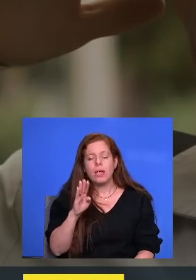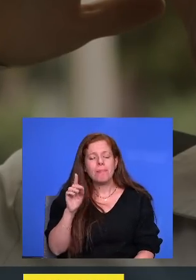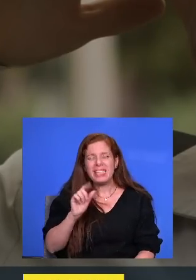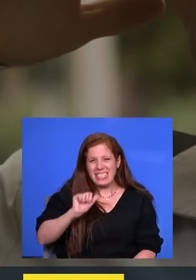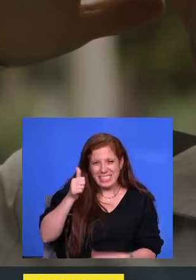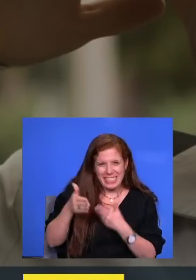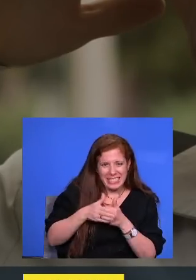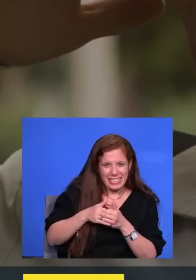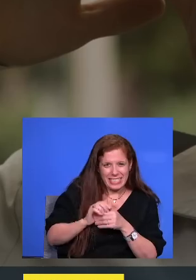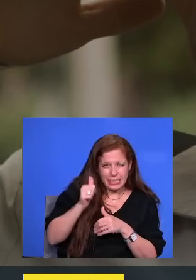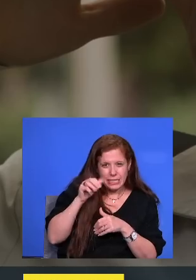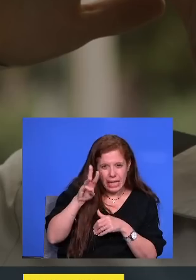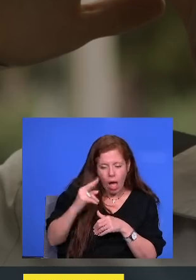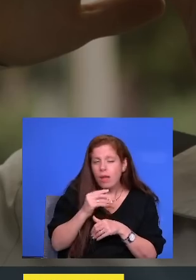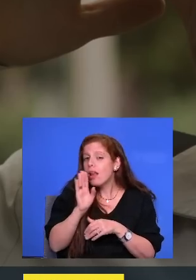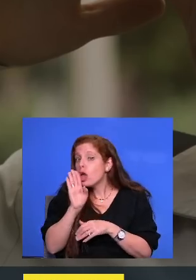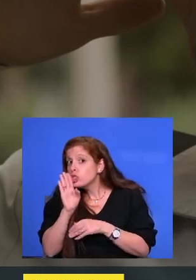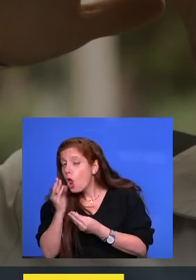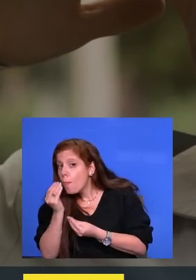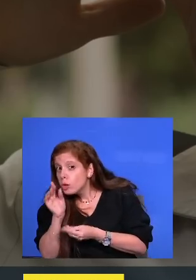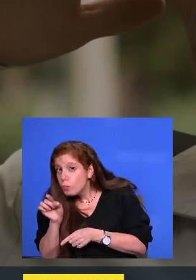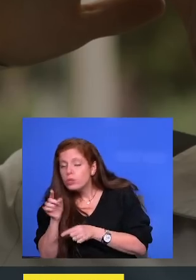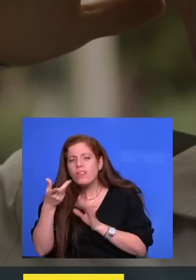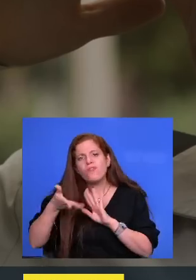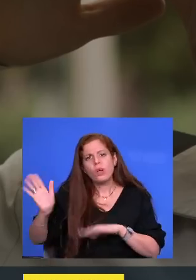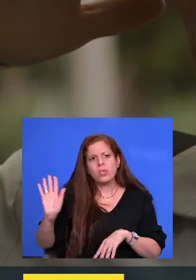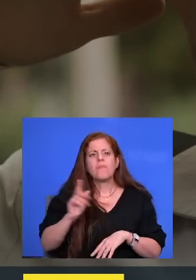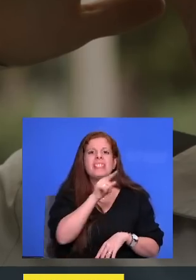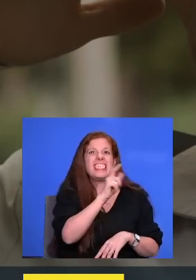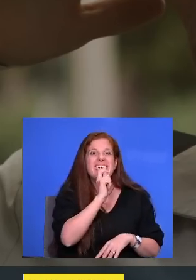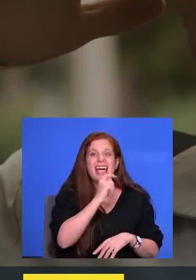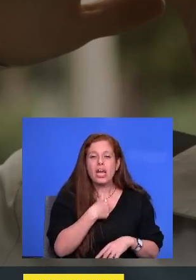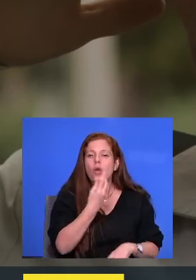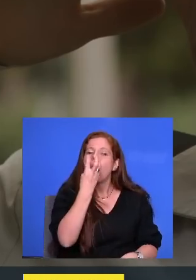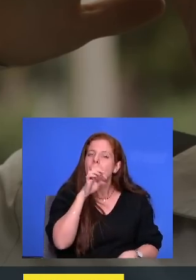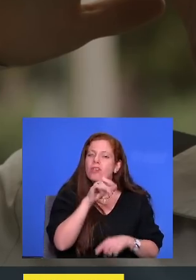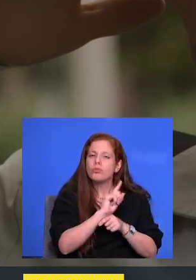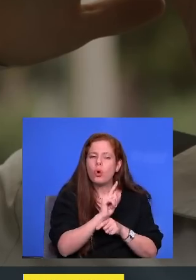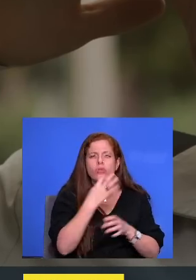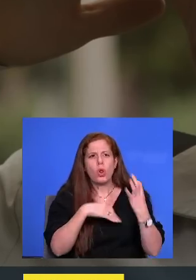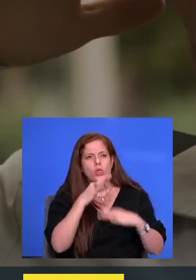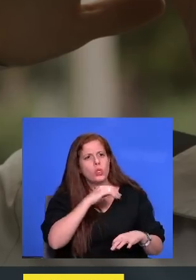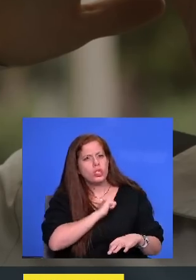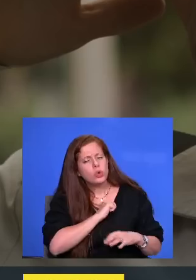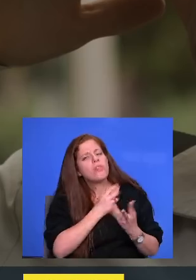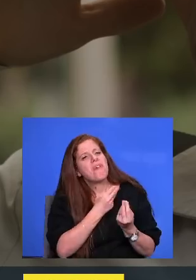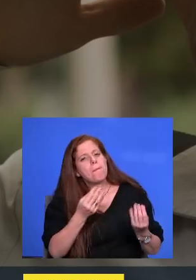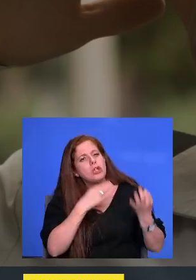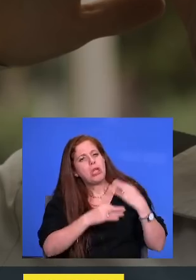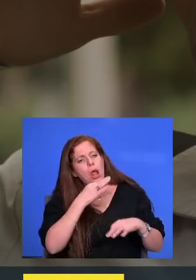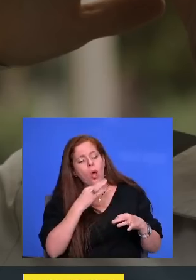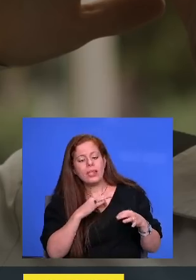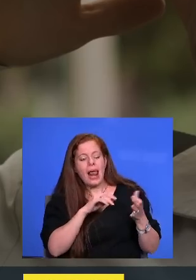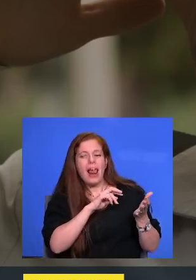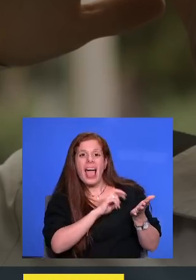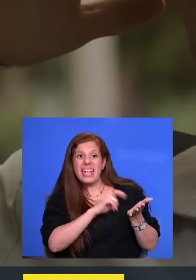יצא. היא ראיינה אותי במשך 45 דקות, תחילה שאלה אותי שאלות אישיות ואז הרבה מאוד שאלות על ההתנתקות,